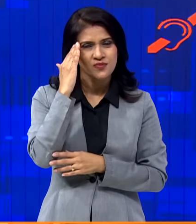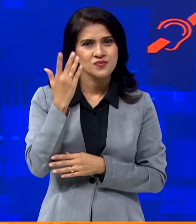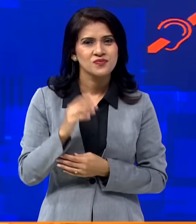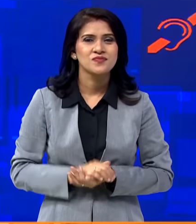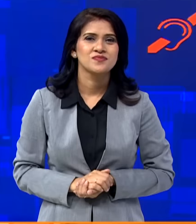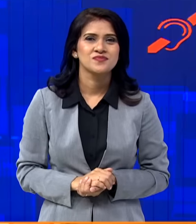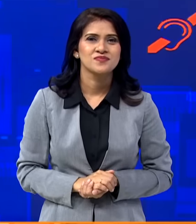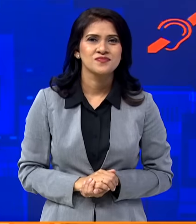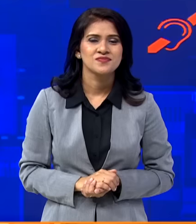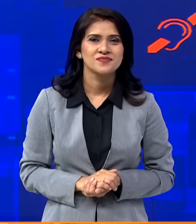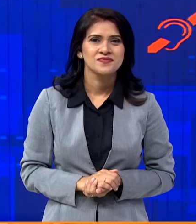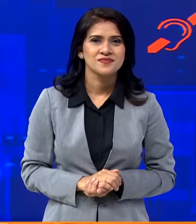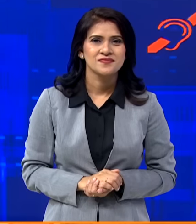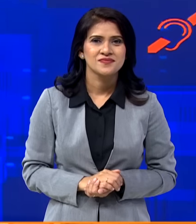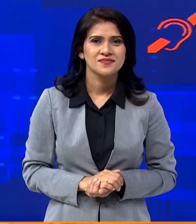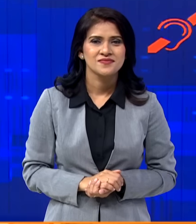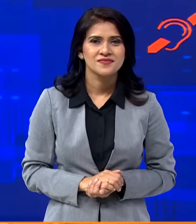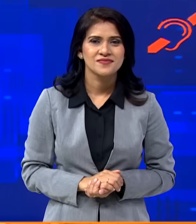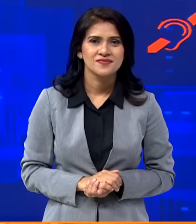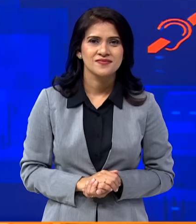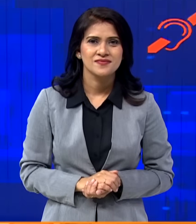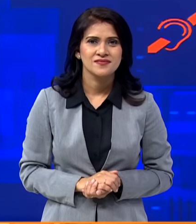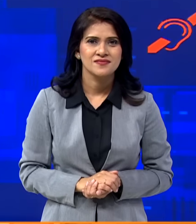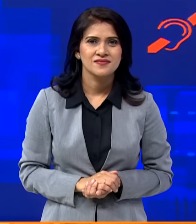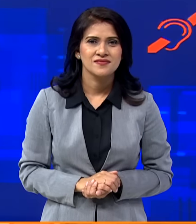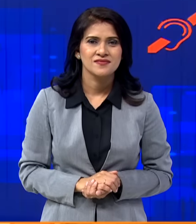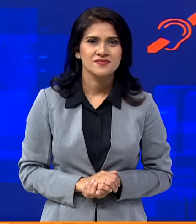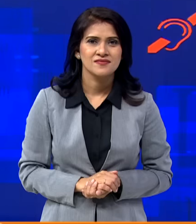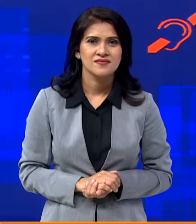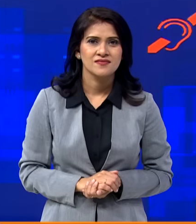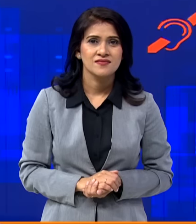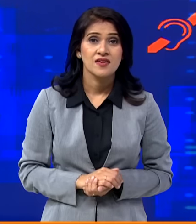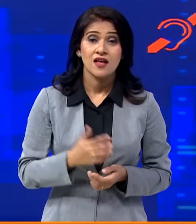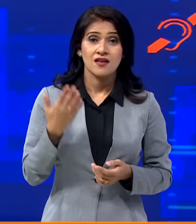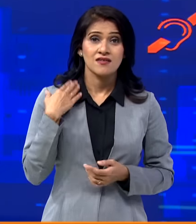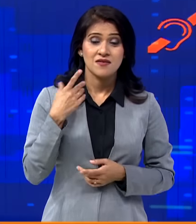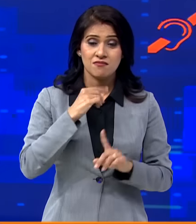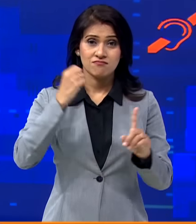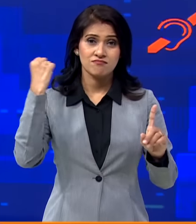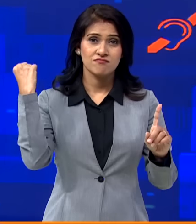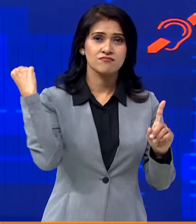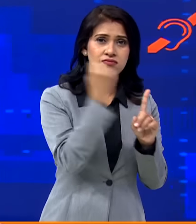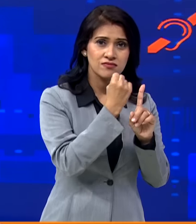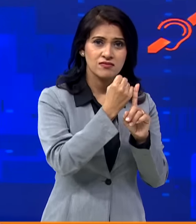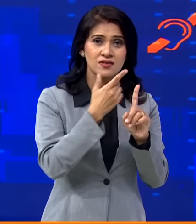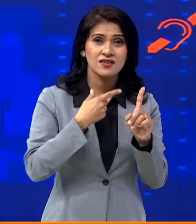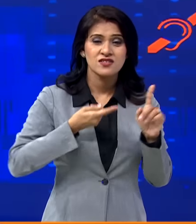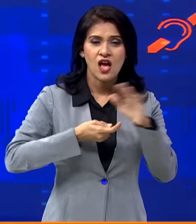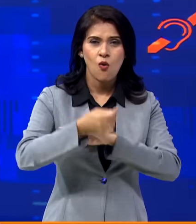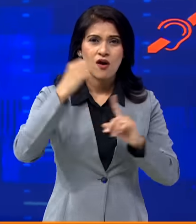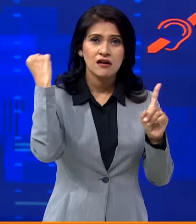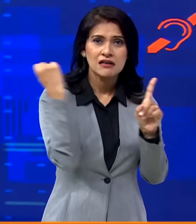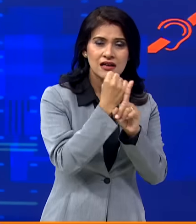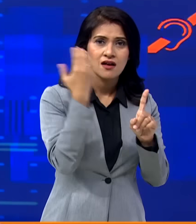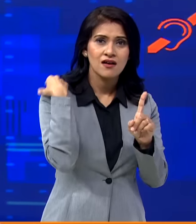रजत जी सीजर के जब पीछे से खंजर भोका जाता है तो